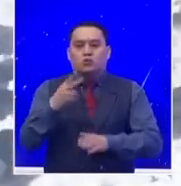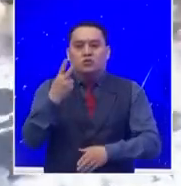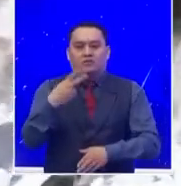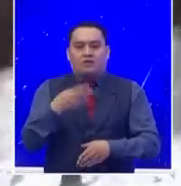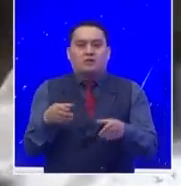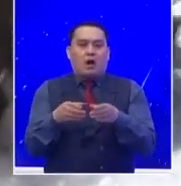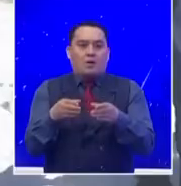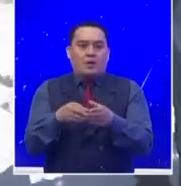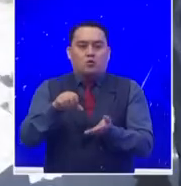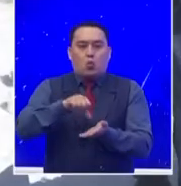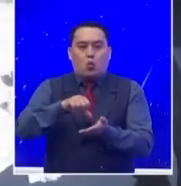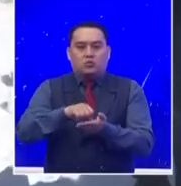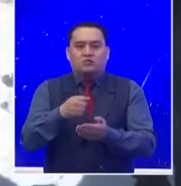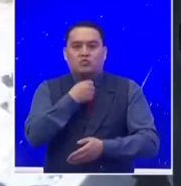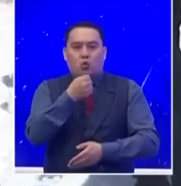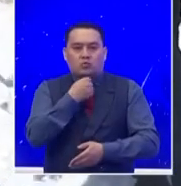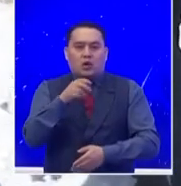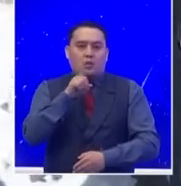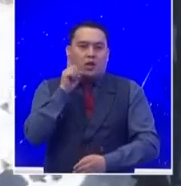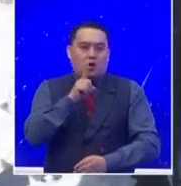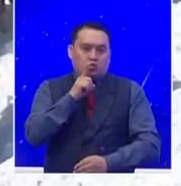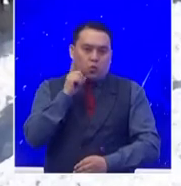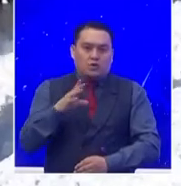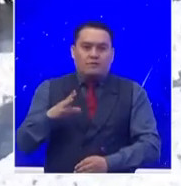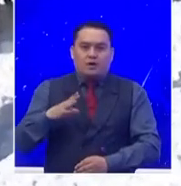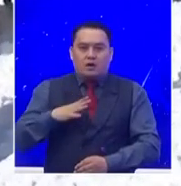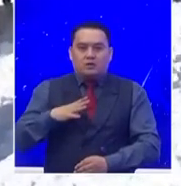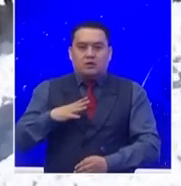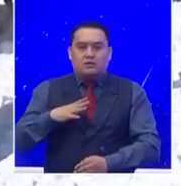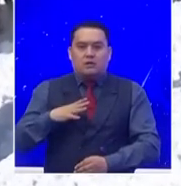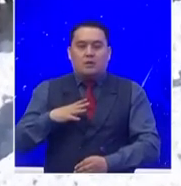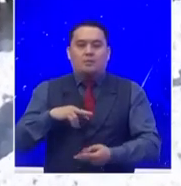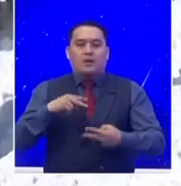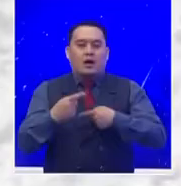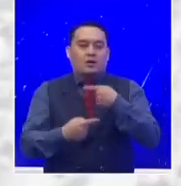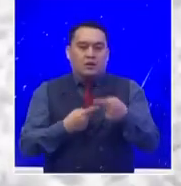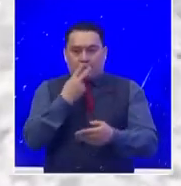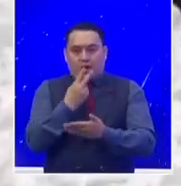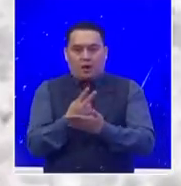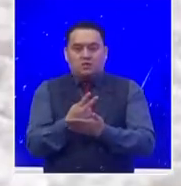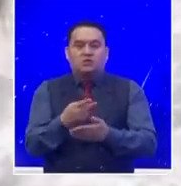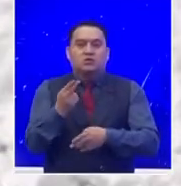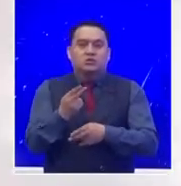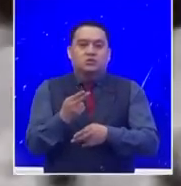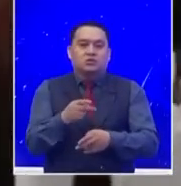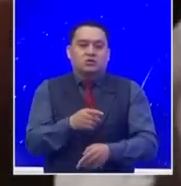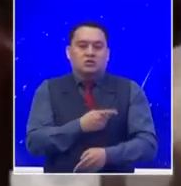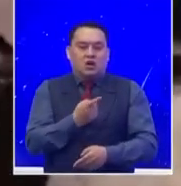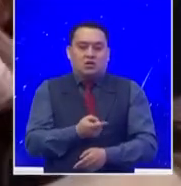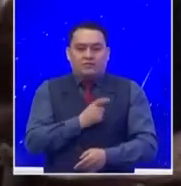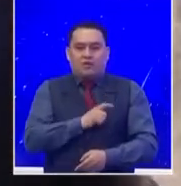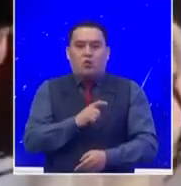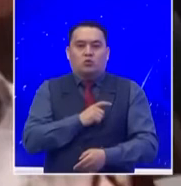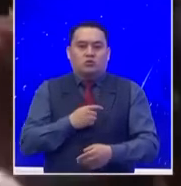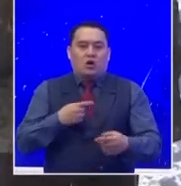20 команд. Принимали участие как взрослые, так и молодежь. И вне зависимости от возраста, оба поколения демонстрировали железную хватку, равновесие и